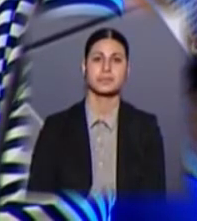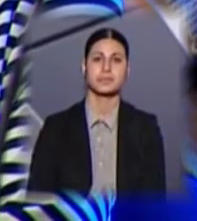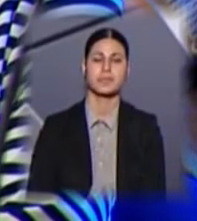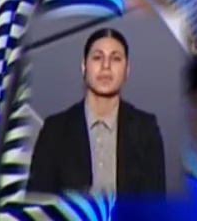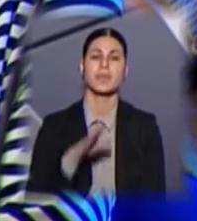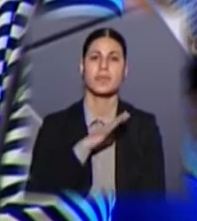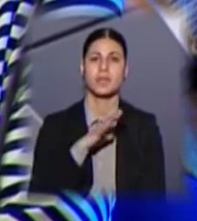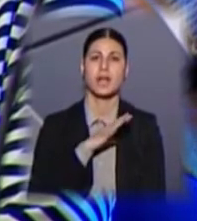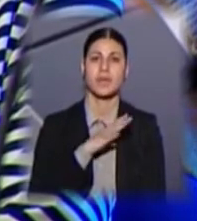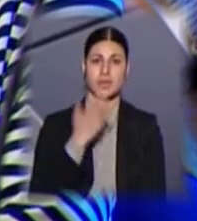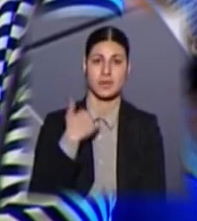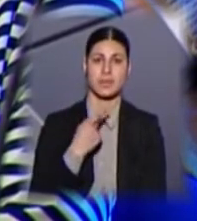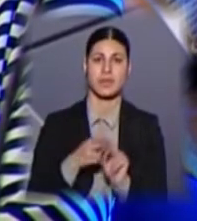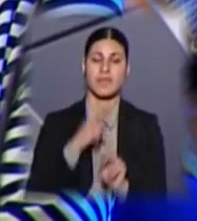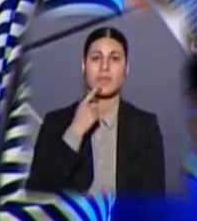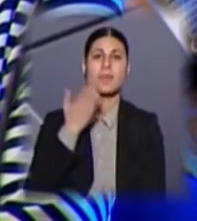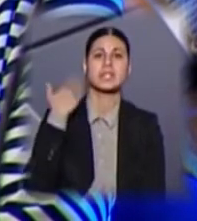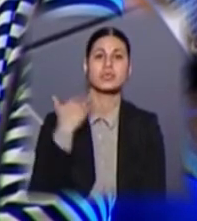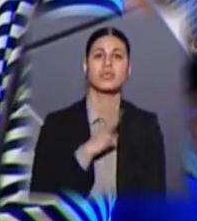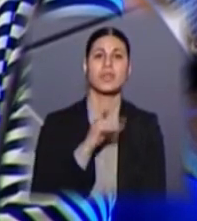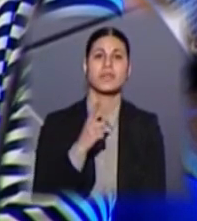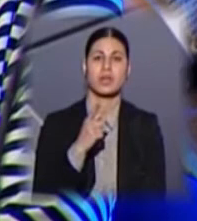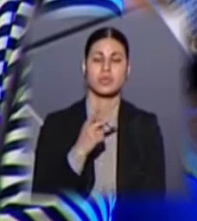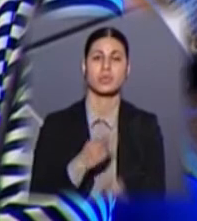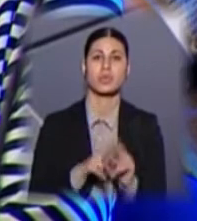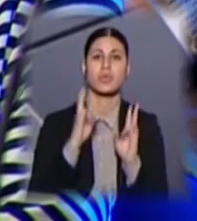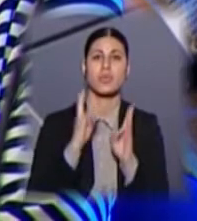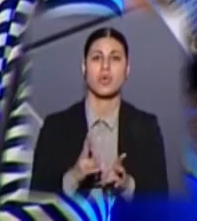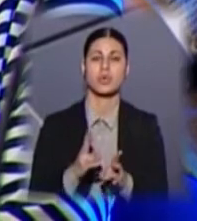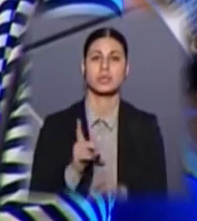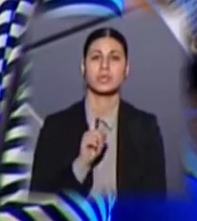ვიყავი ვამბობ იმიტომ, რომ მოხდა ისე, რომ